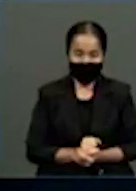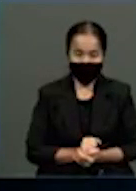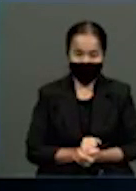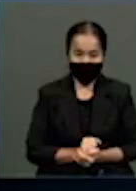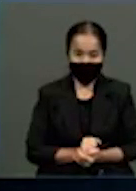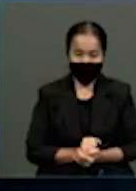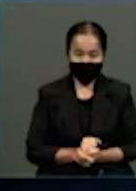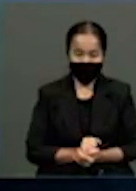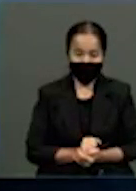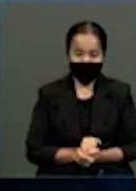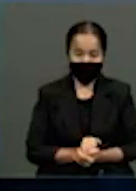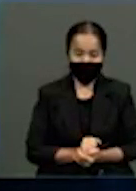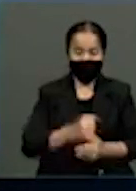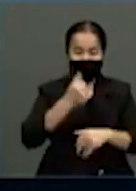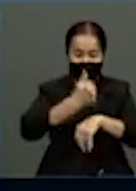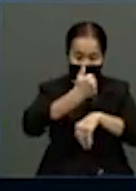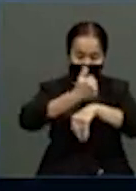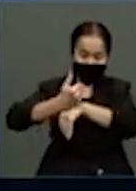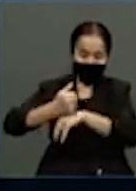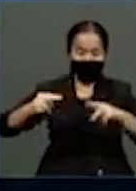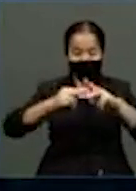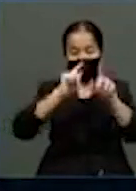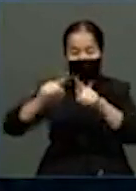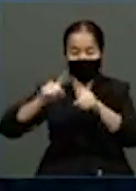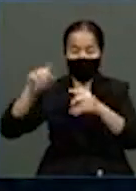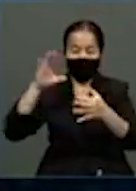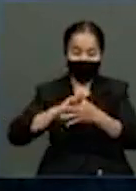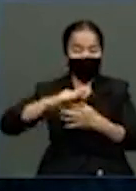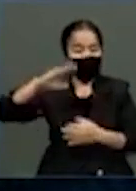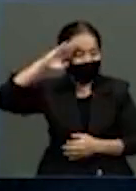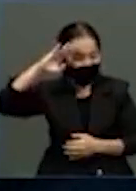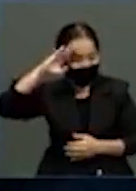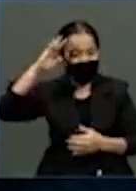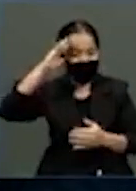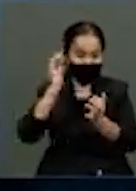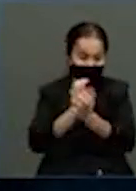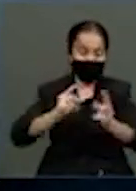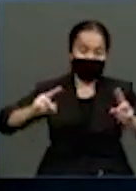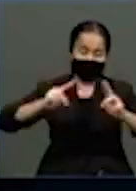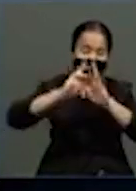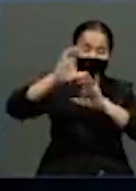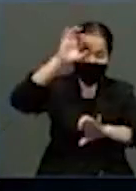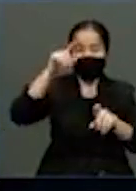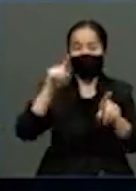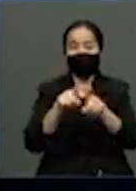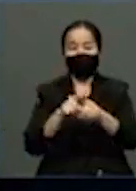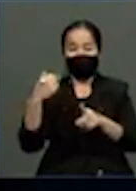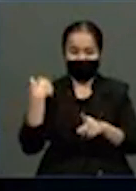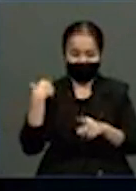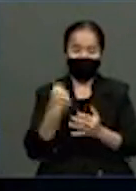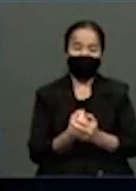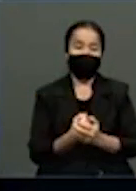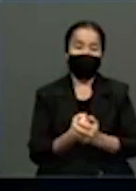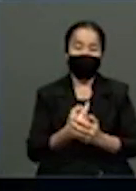แล้วก็รัฐมนตรีว่าการทั้งหลายที่เกี่ยวข้องกับทางด้านมั่นคงนะครับหมายถึงทางมหาดไทยด้วยนะครับก็ได้มีการกำชับนะ